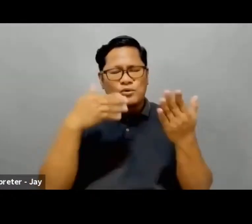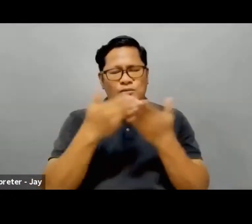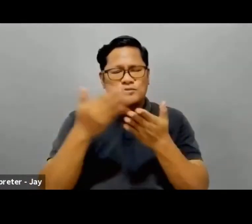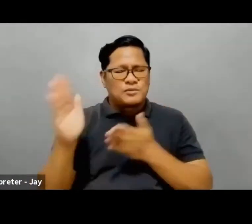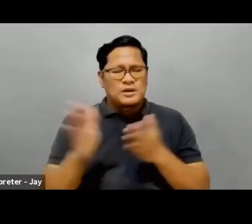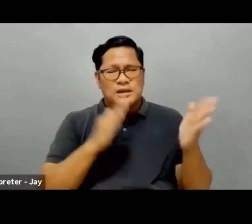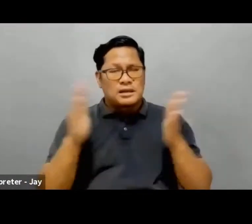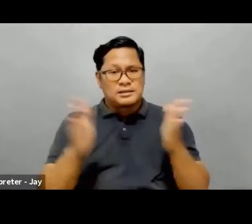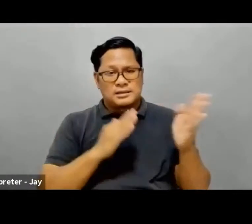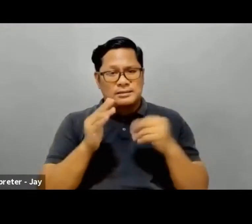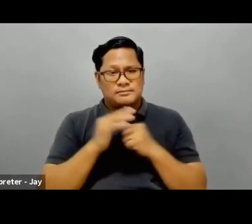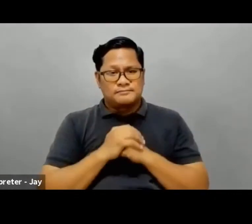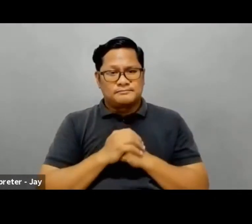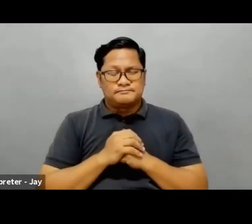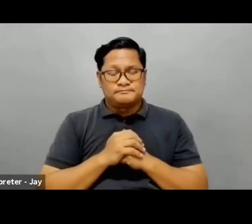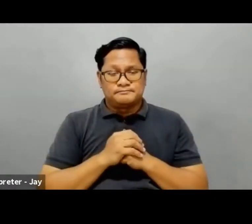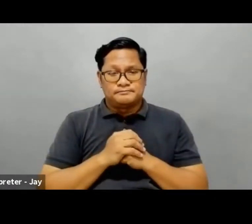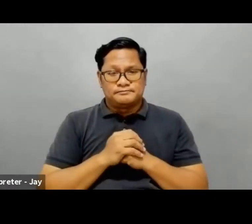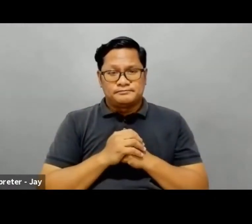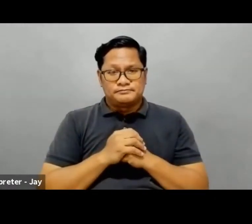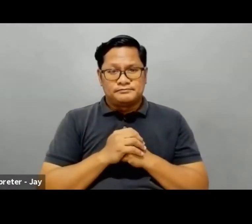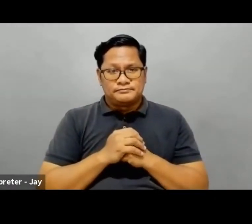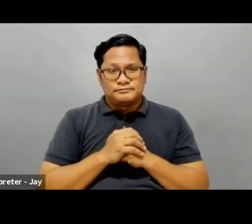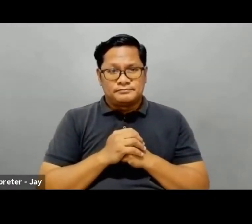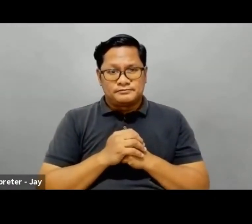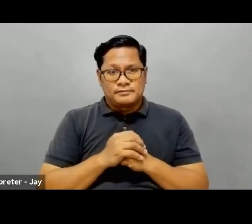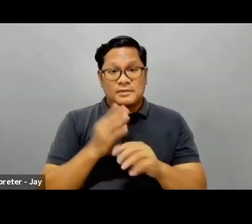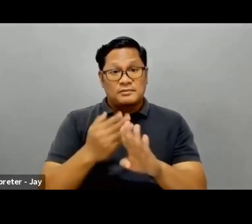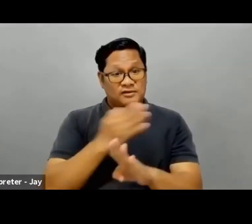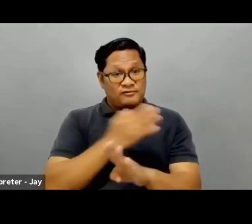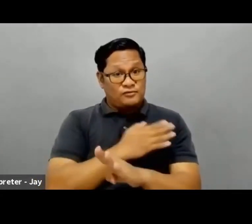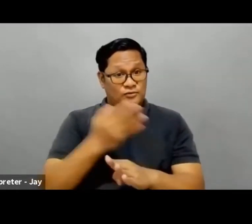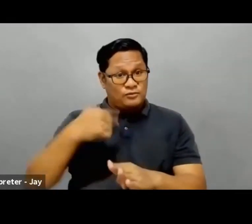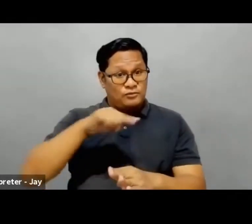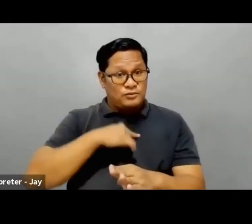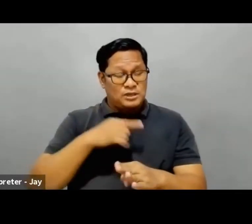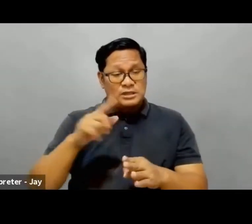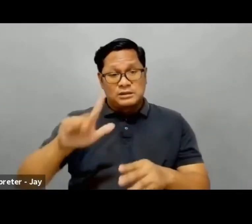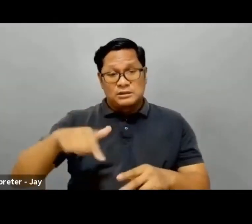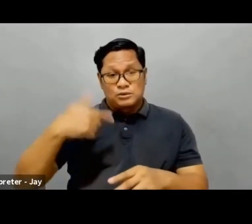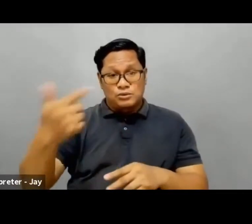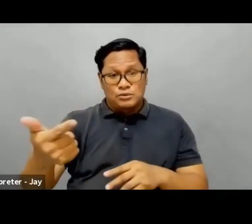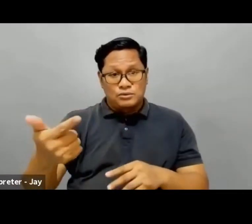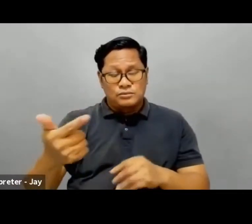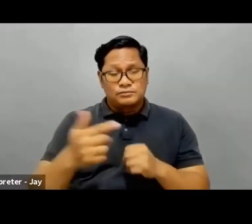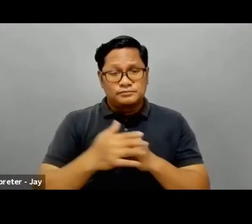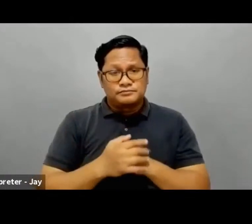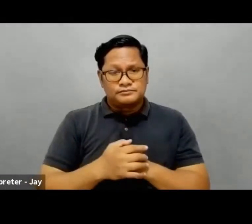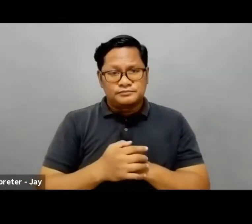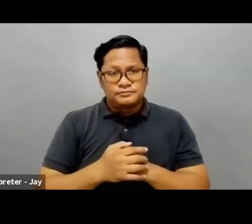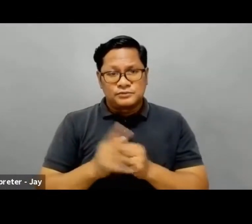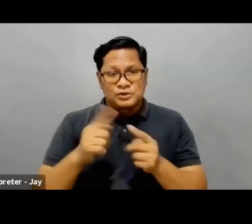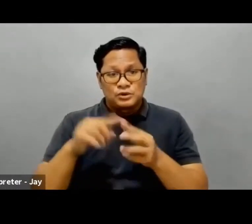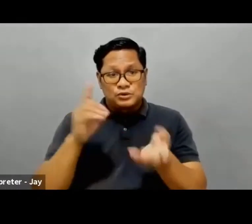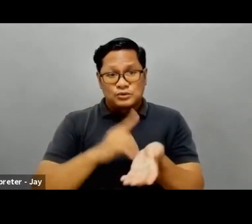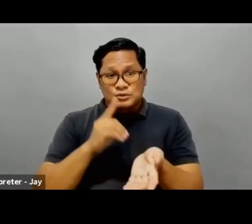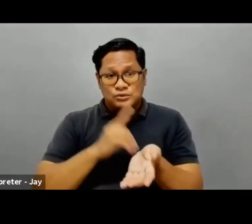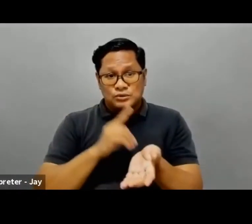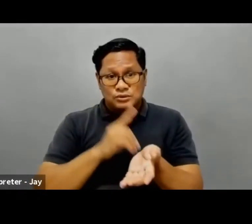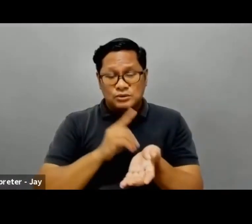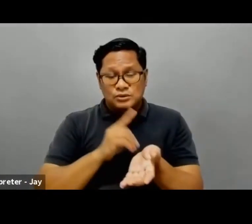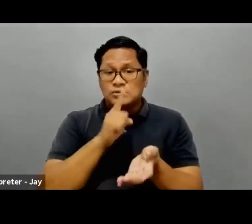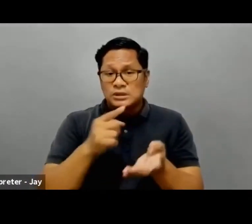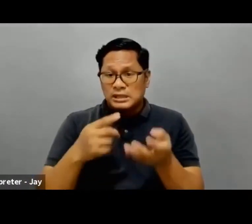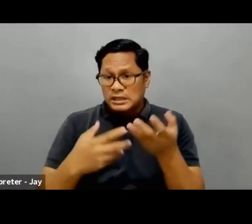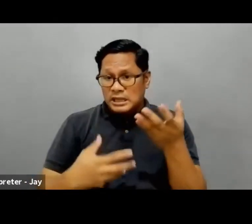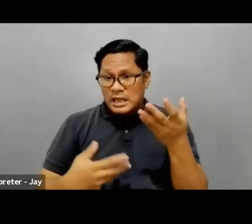kalusugan. Yeah. Before we go to our 2 doctors nga, pahabol na